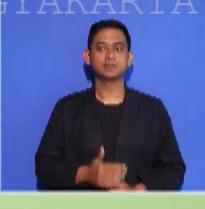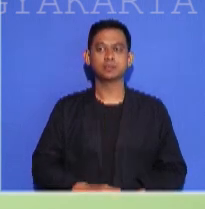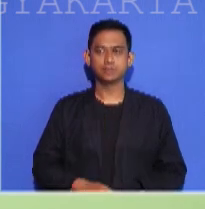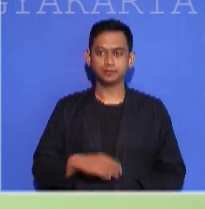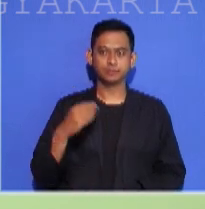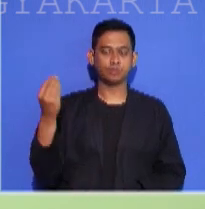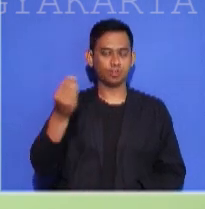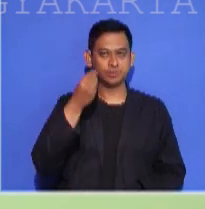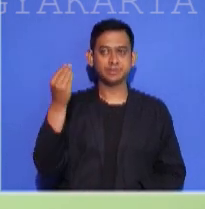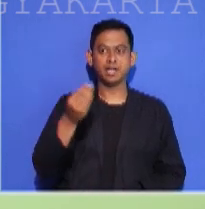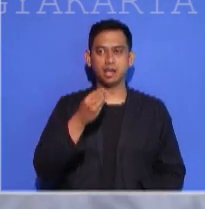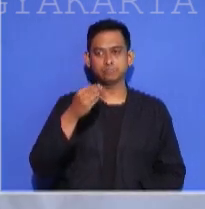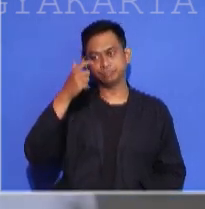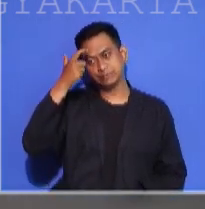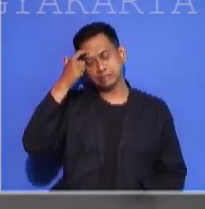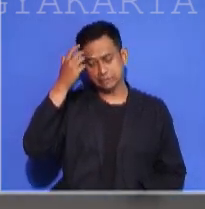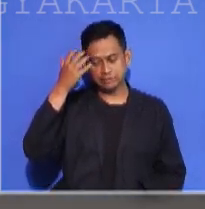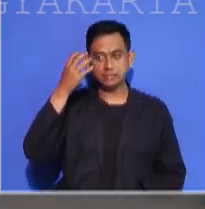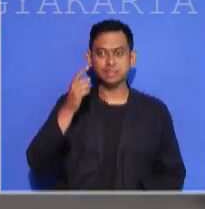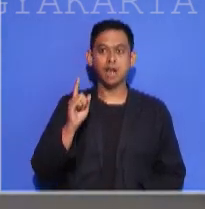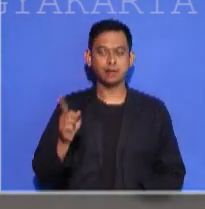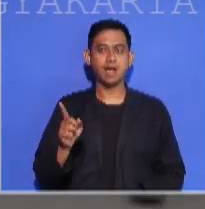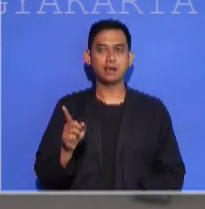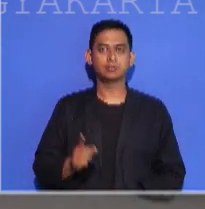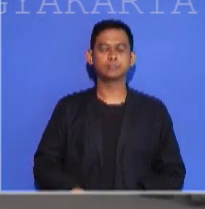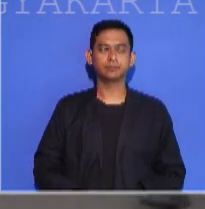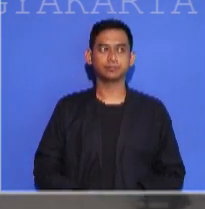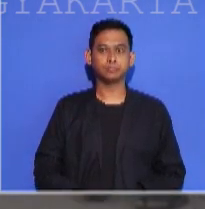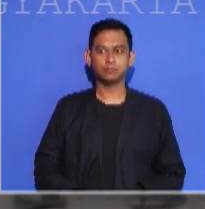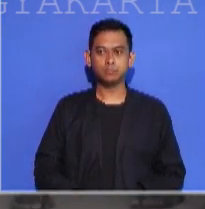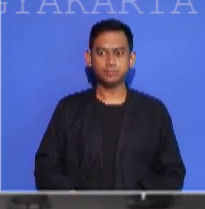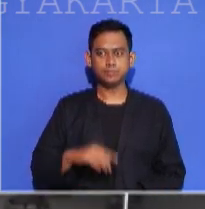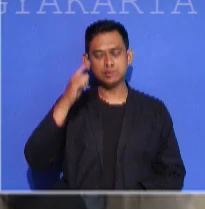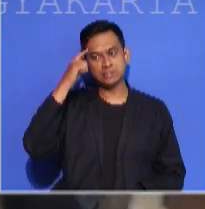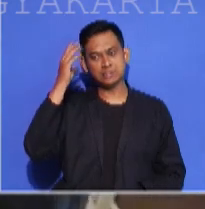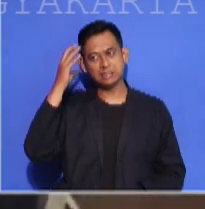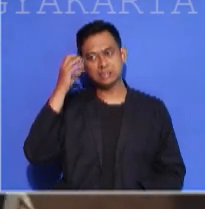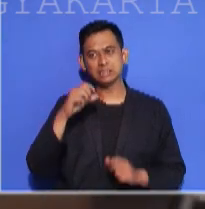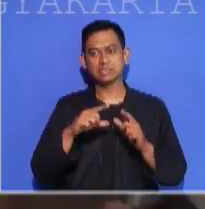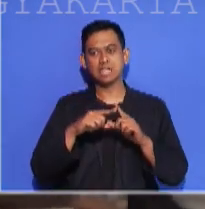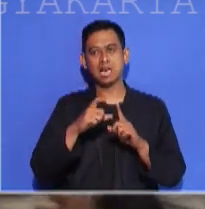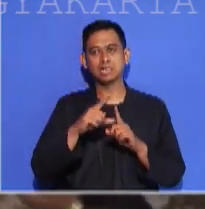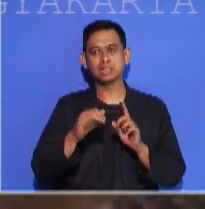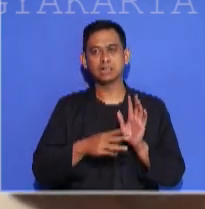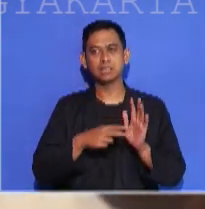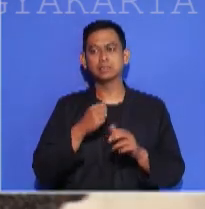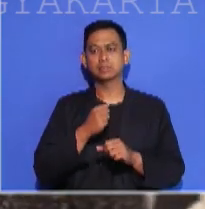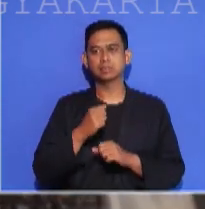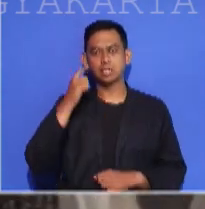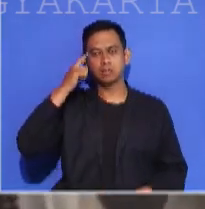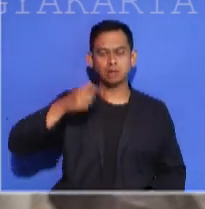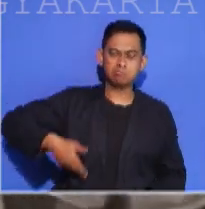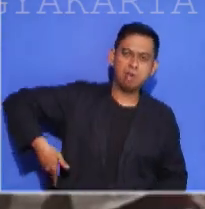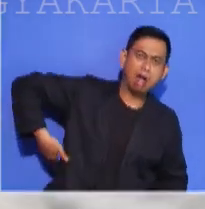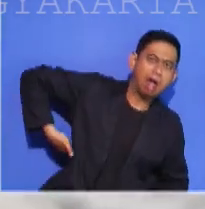yang mempunyai penyakit penyerta ya meningitis merupakan suatu peradangan yang terjadi pada lapisan otak dan sumsum tulang belakang atau